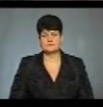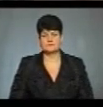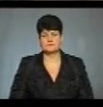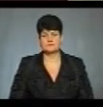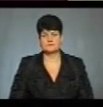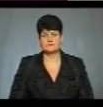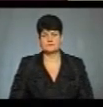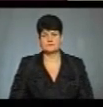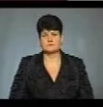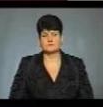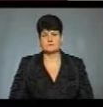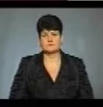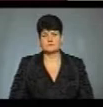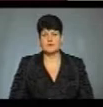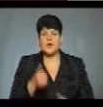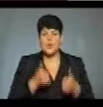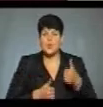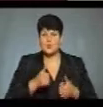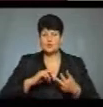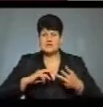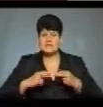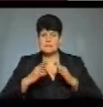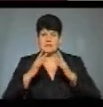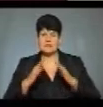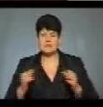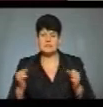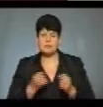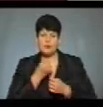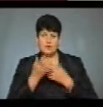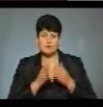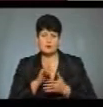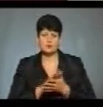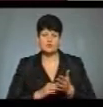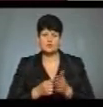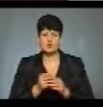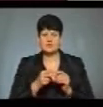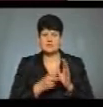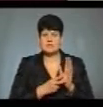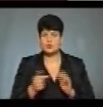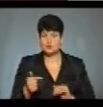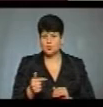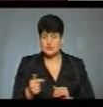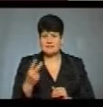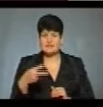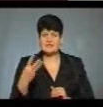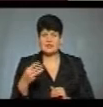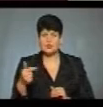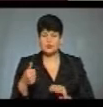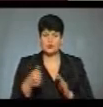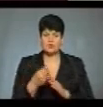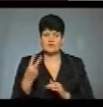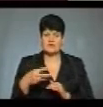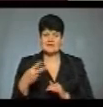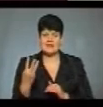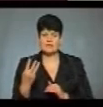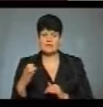Тернопіль. Конкурс «Замість ялинки. Зимовий букет» триватиме до 17 грудня. З 23 грудня до 23